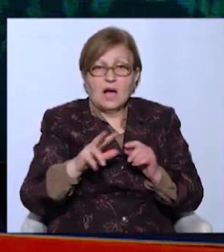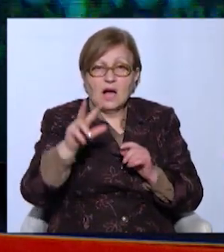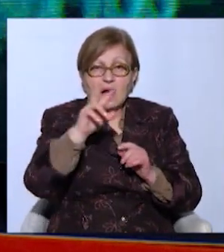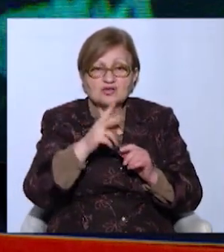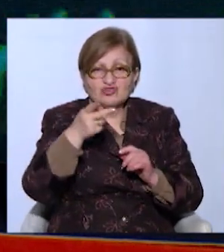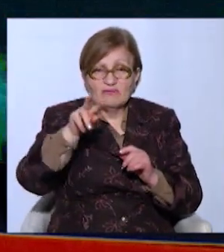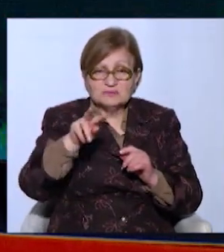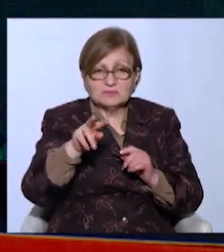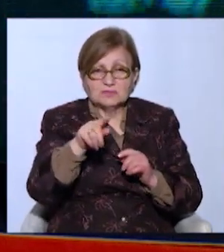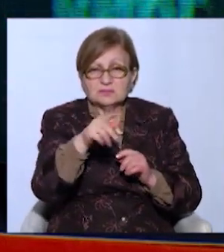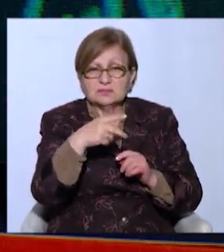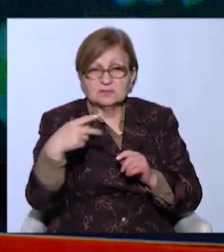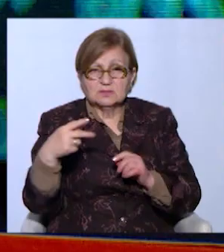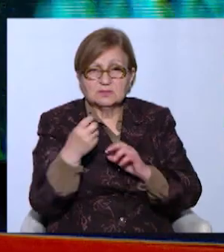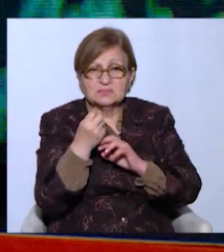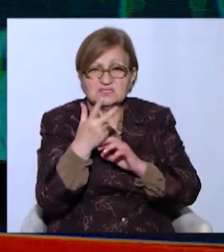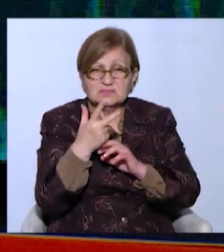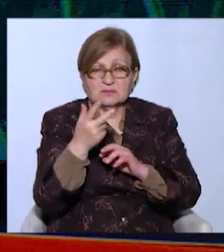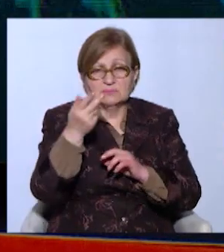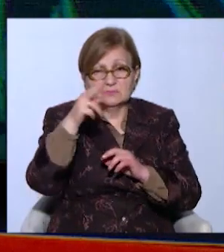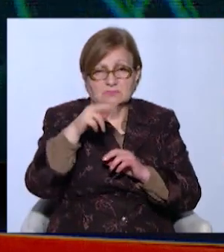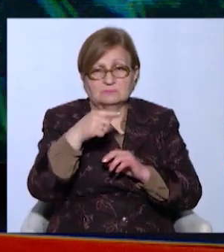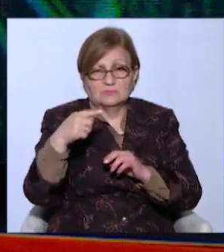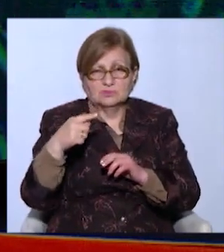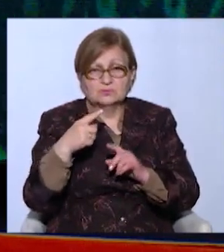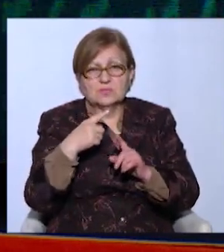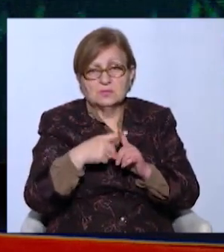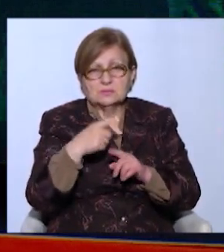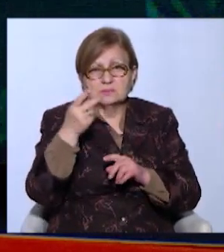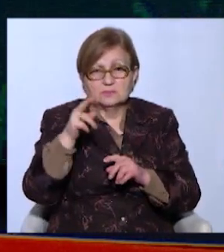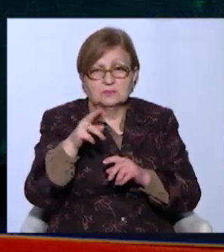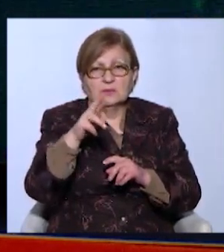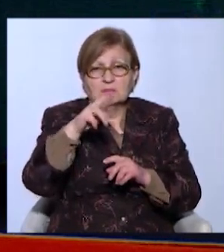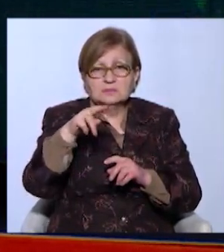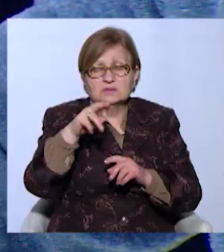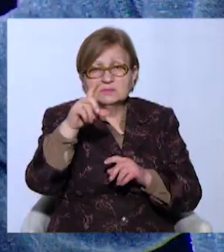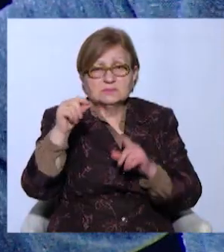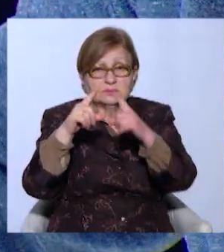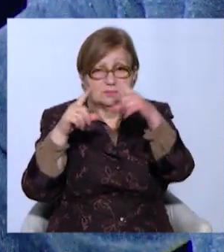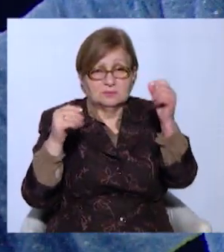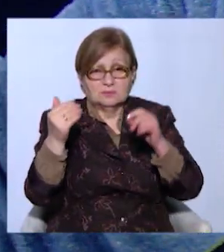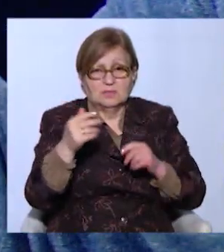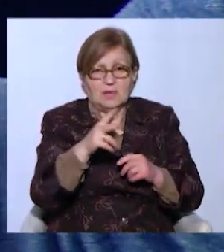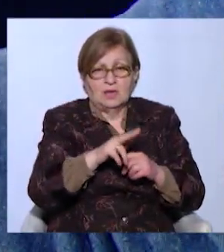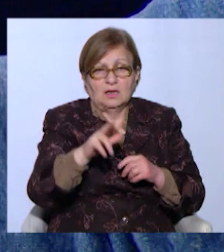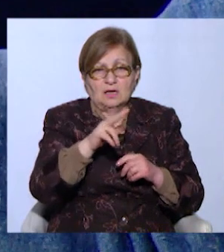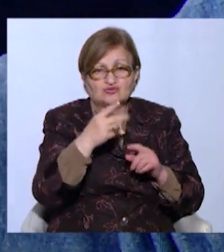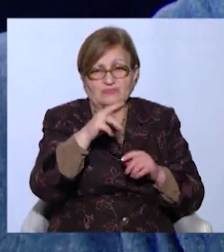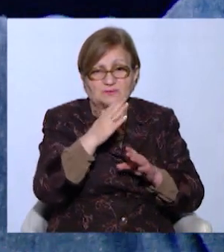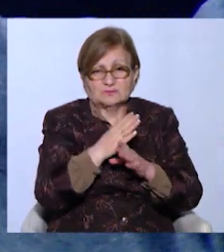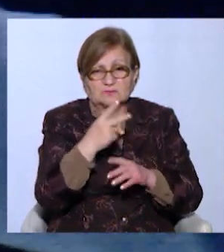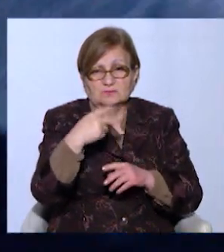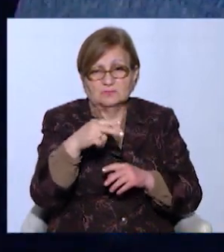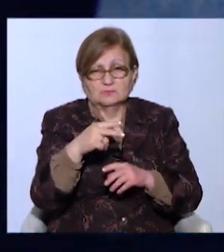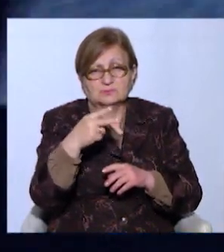ეს არის 13-ის კვადრატს მინუს X კვადრატი, ხოლო DCB მართკუთხა სამკუთხედში H კვადრატი ეს არის